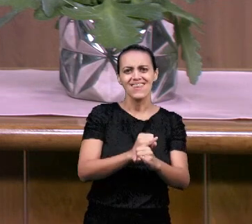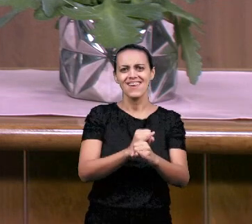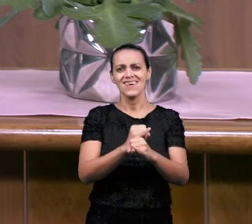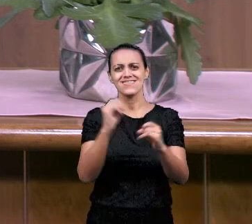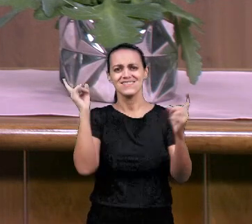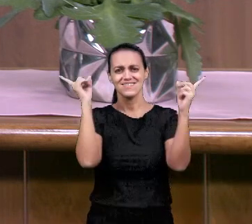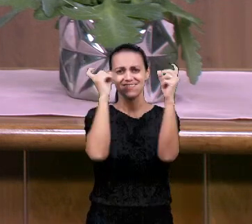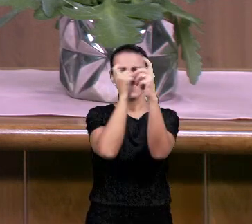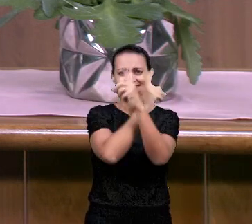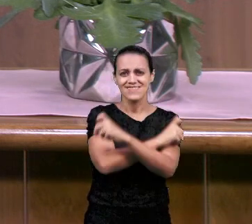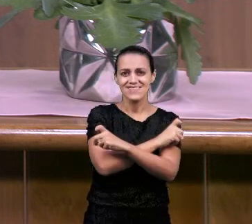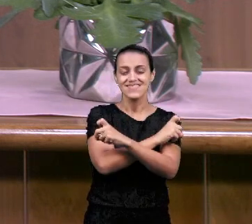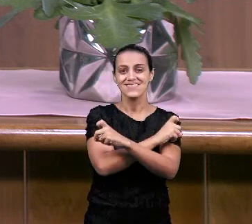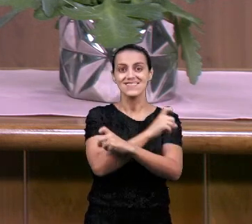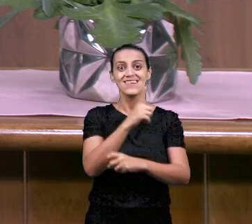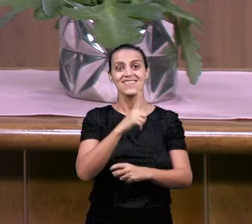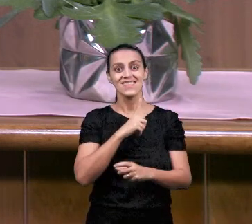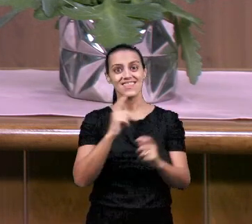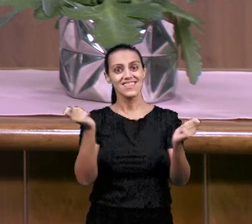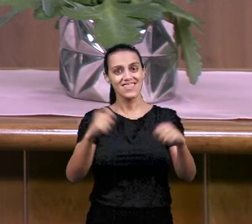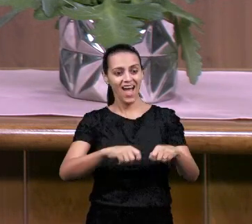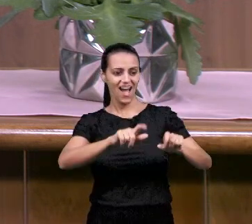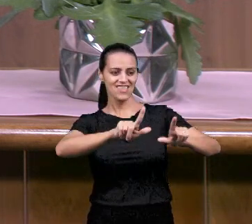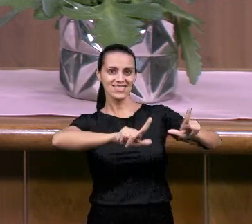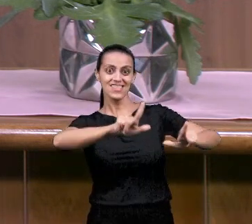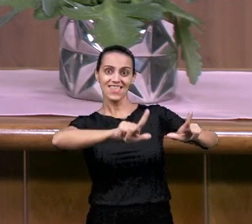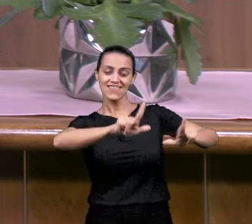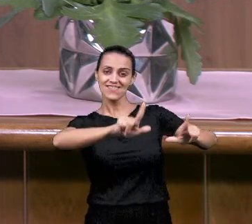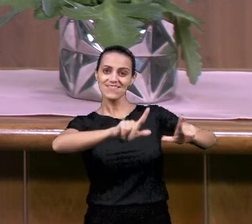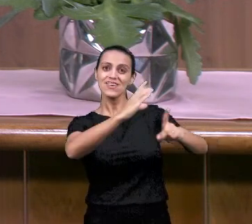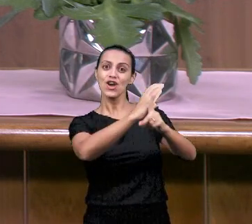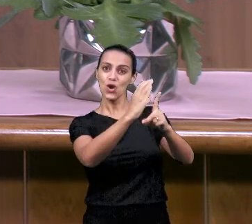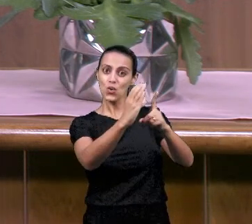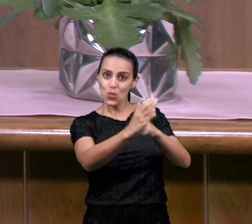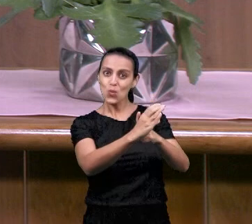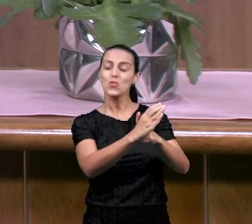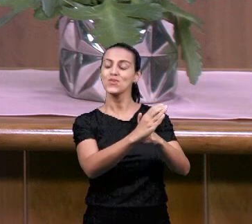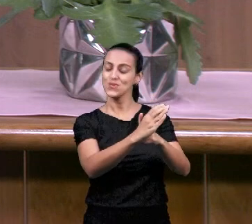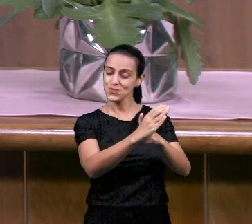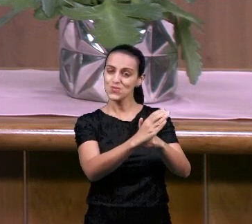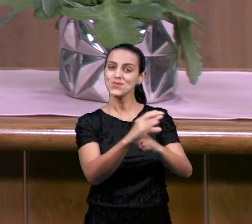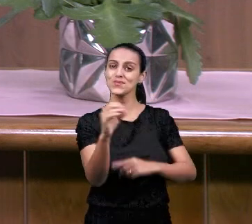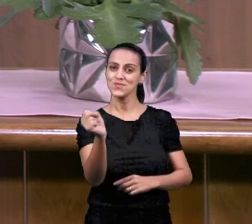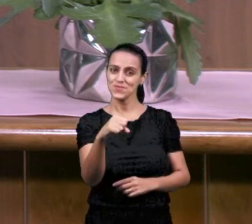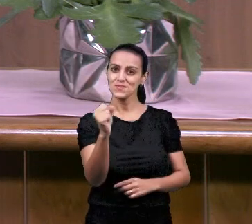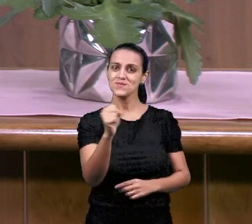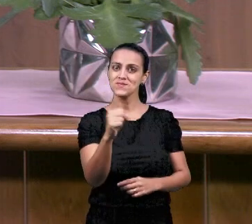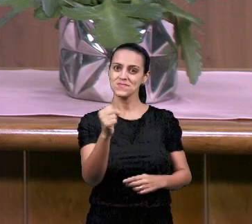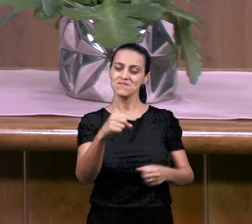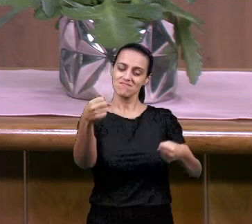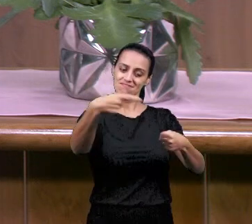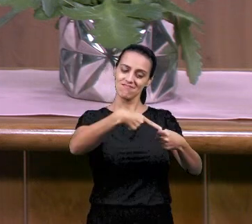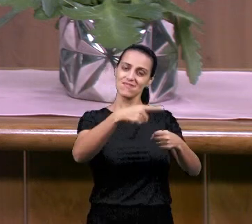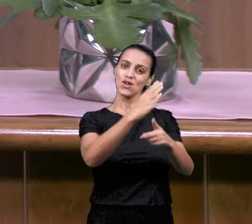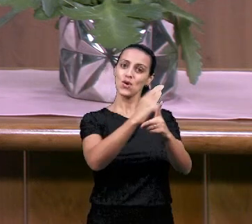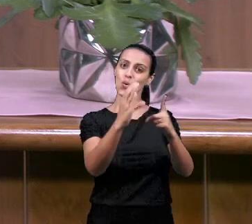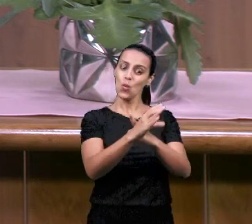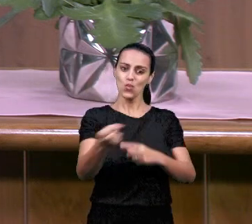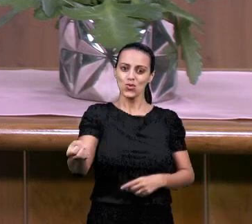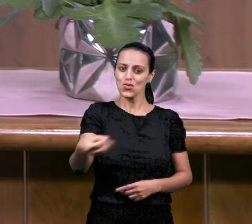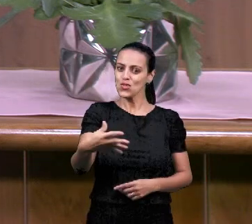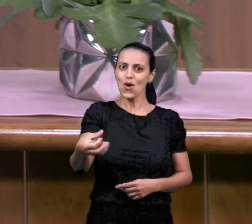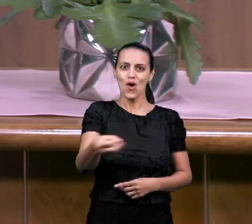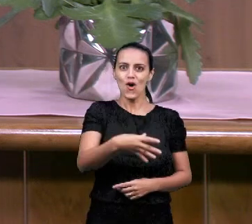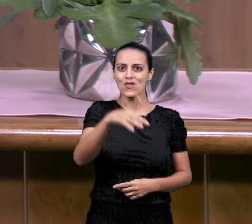d'accéder à Internet. Il a l'option maintenant d'assister les cultes. Ce sont des cultes inédits par cette chaîne